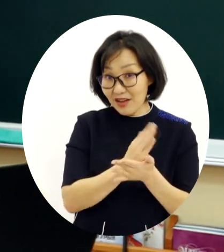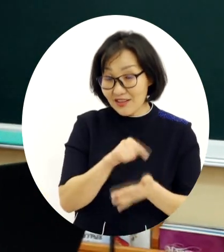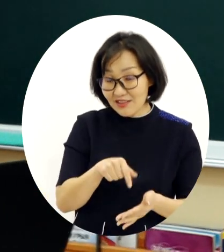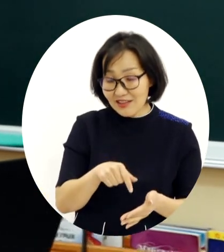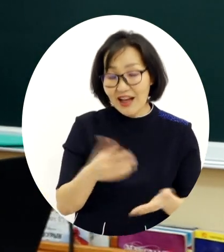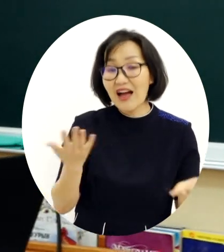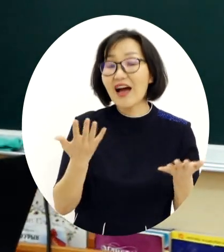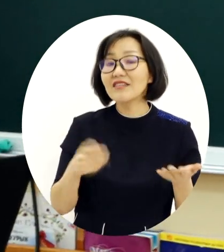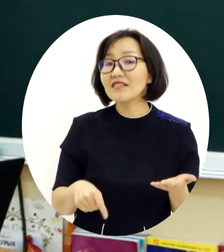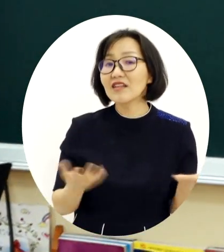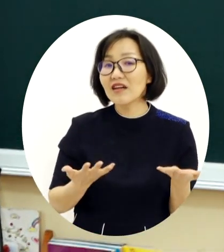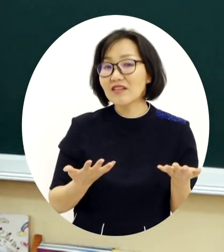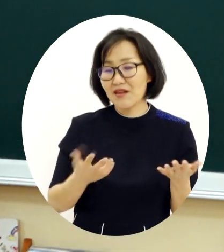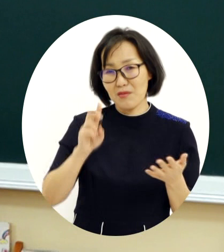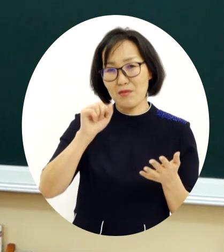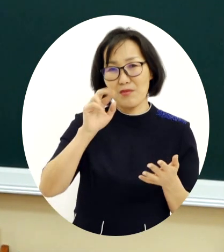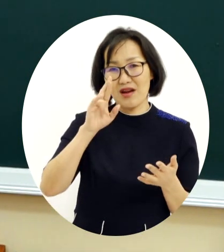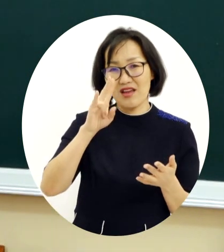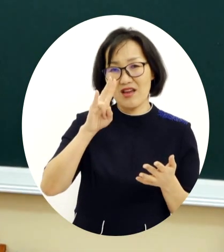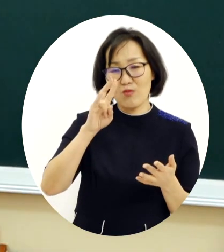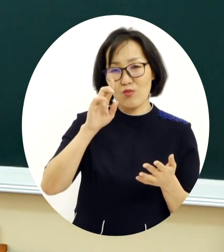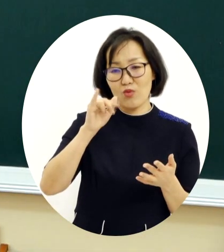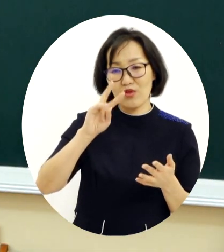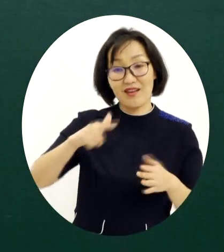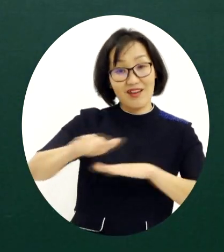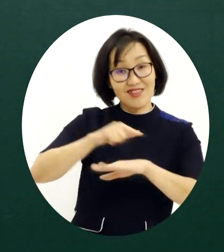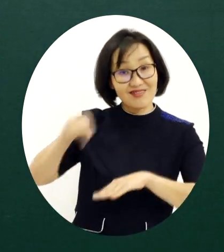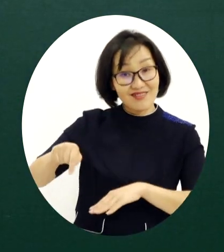хаан болж байна гэхэд баян булгийн талд болж байна.